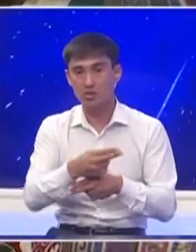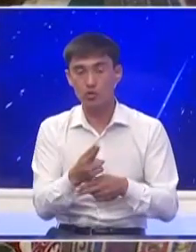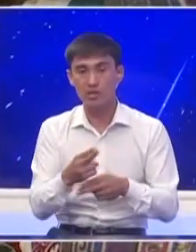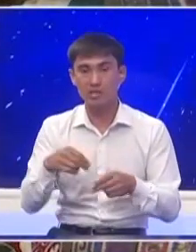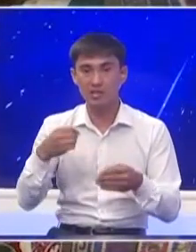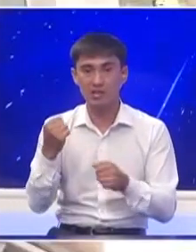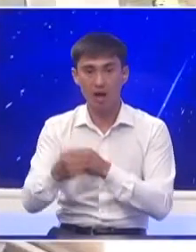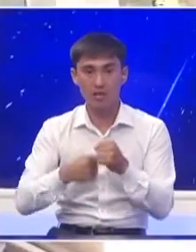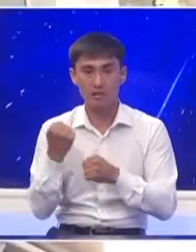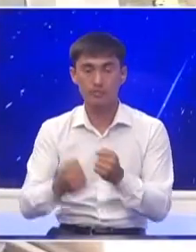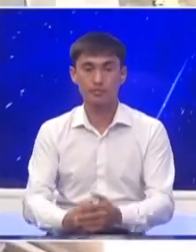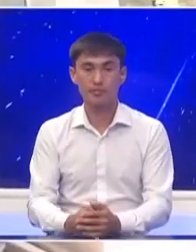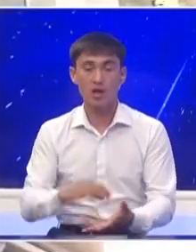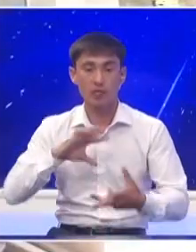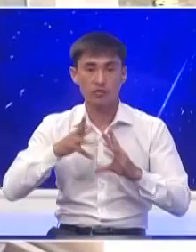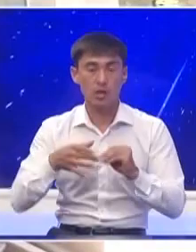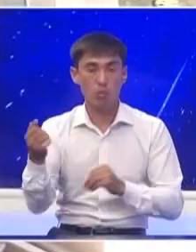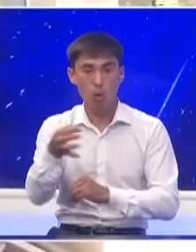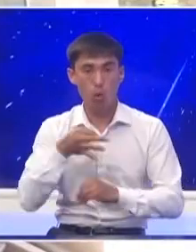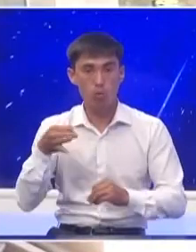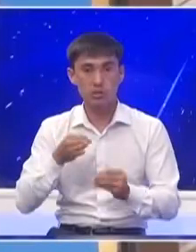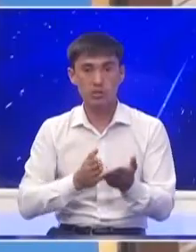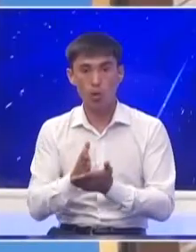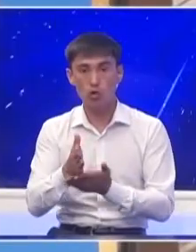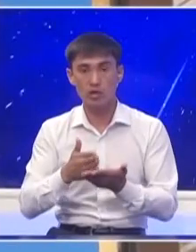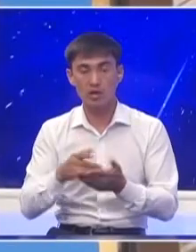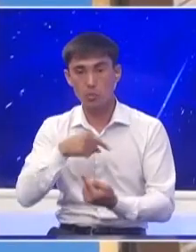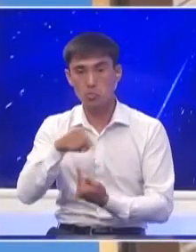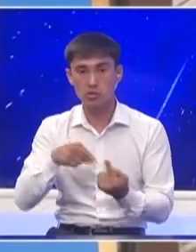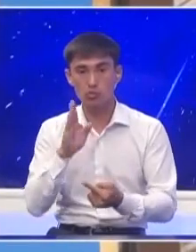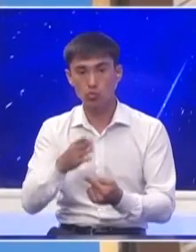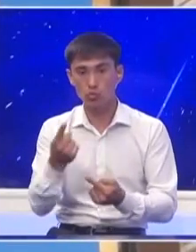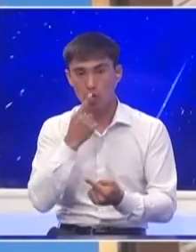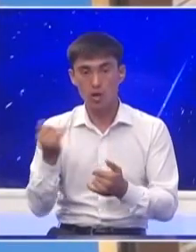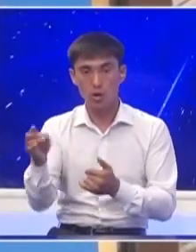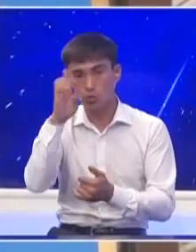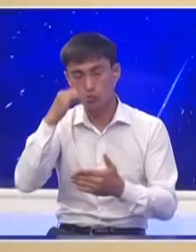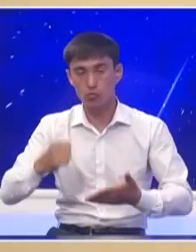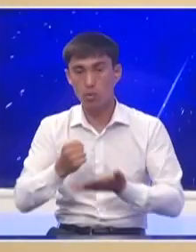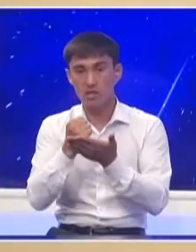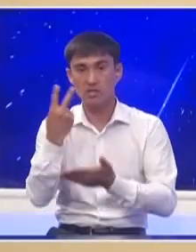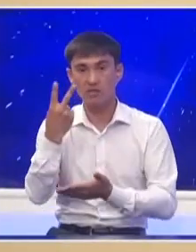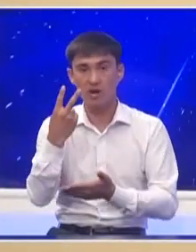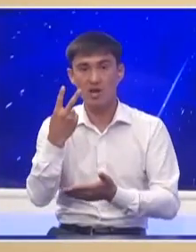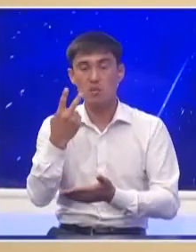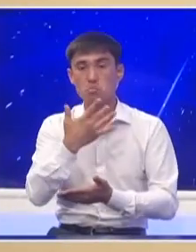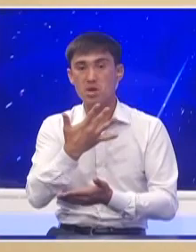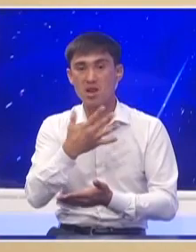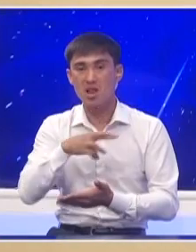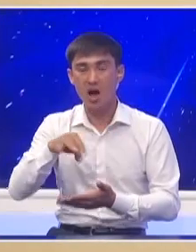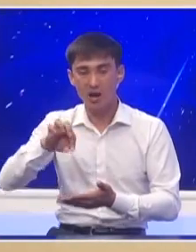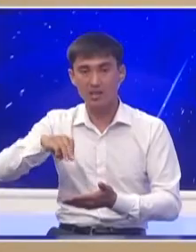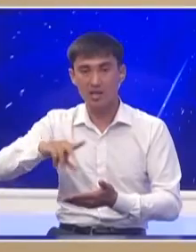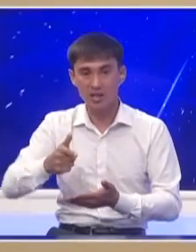ткани. В целом по области в рамках дорожной карты бизнеса в ближайшее время будет оказана государственная поддержка на 2,5 миллиарда тенге.